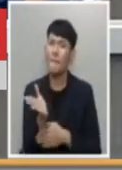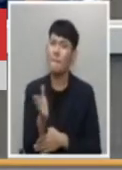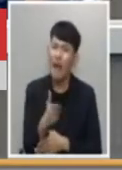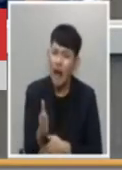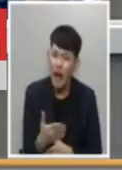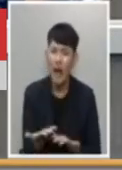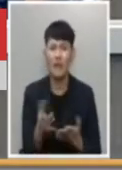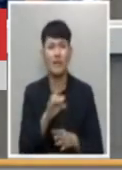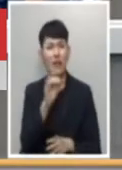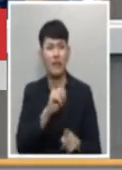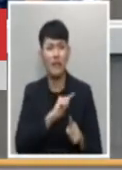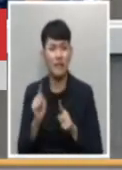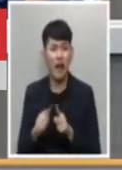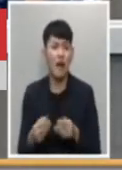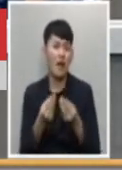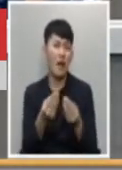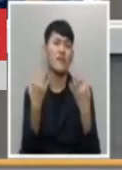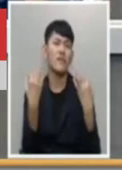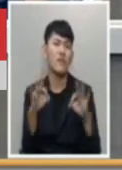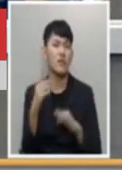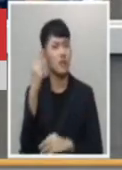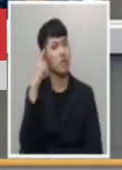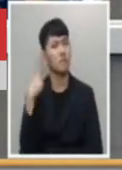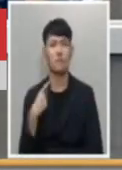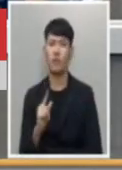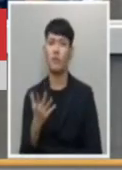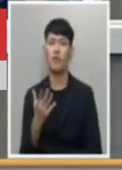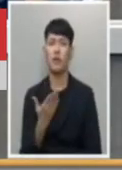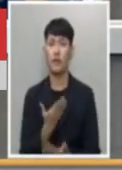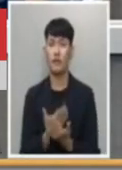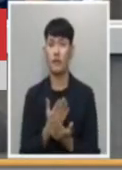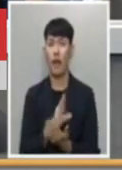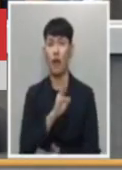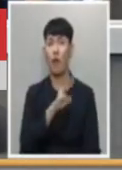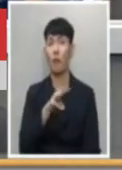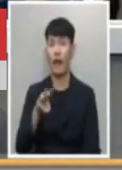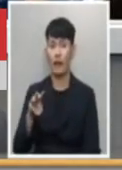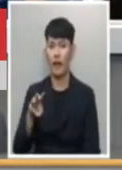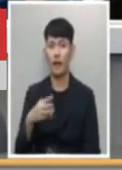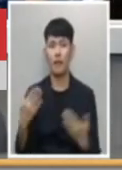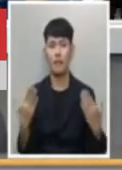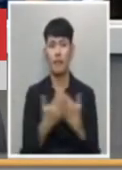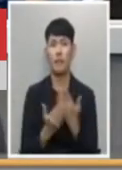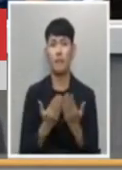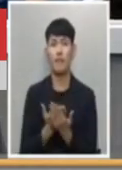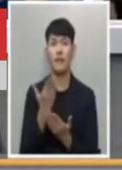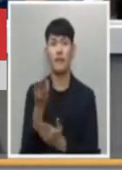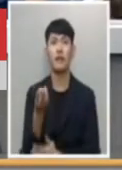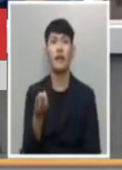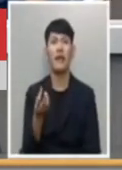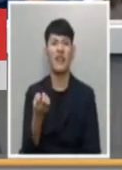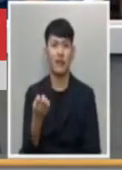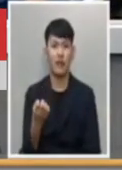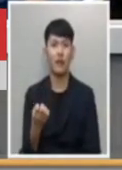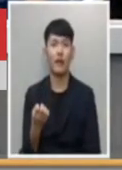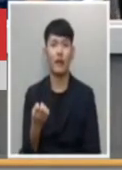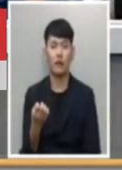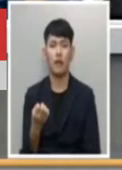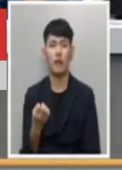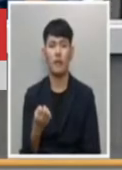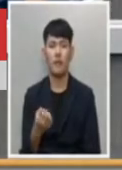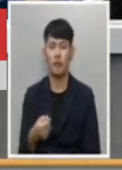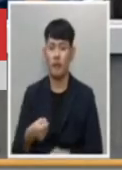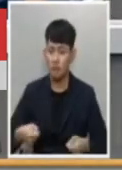านะครับมันไม่เกิดประโยชน์ครับเอาเงิน 6,000 ที่จะให้แต่ละครอบครัวเนี่ยไปซื้อข้าวสารครับข้าวสาร3กระสอบนี่พี่น้องอยู่ได้อาห